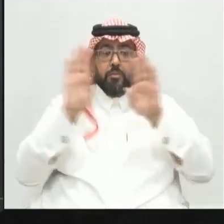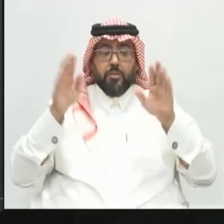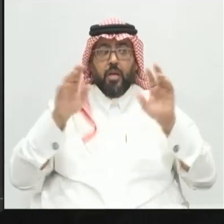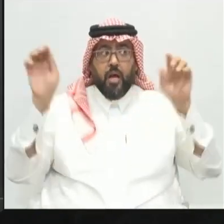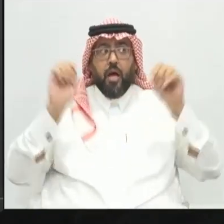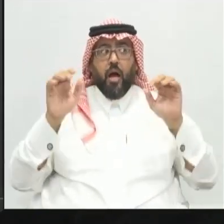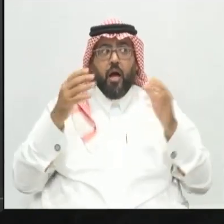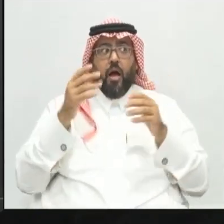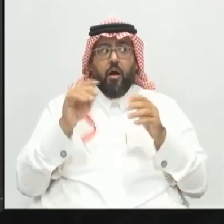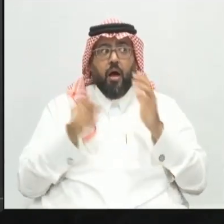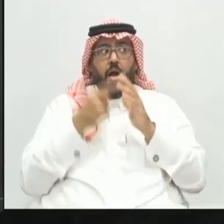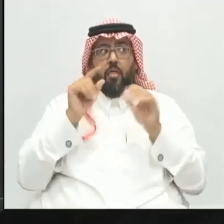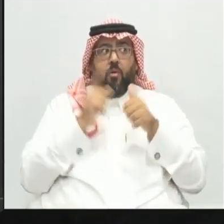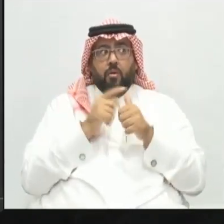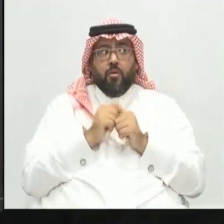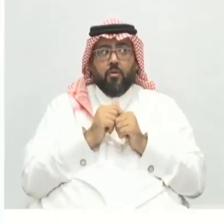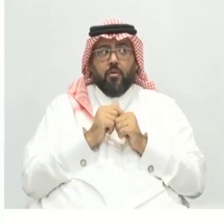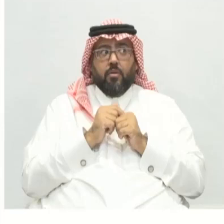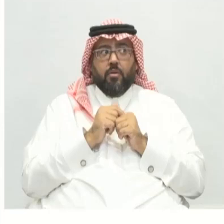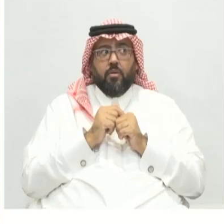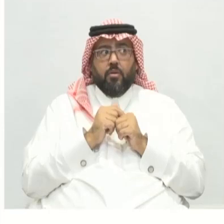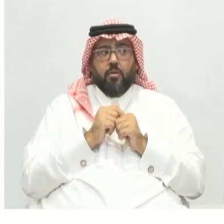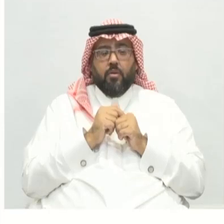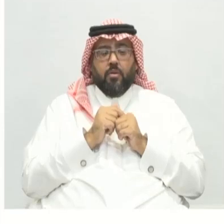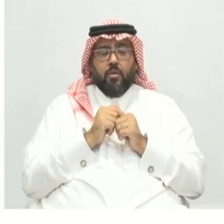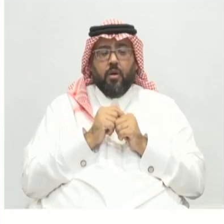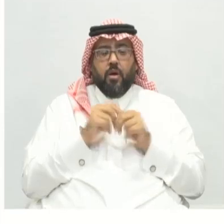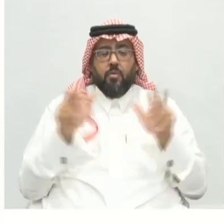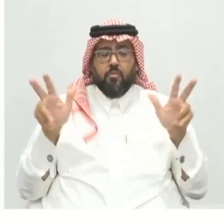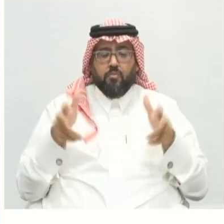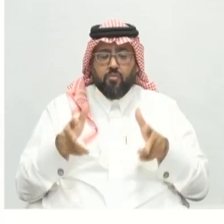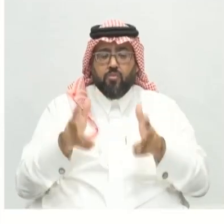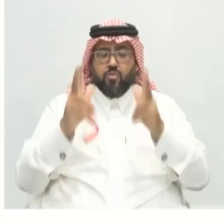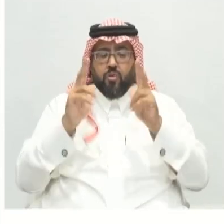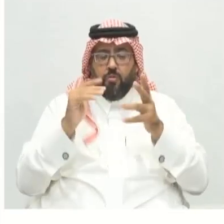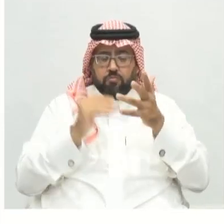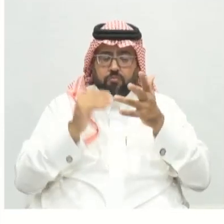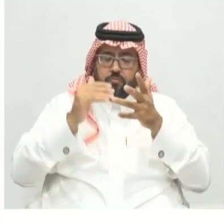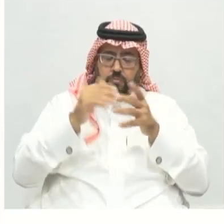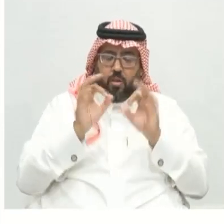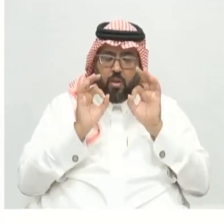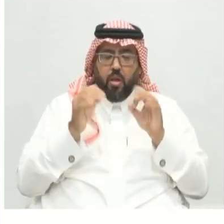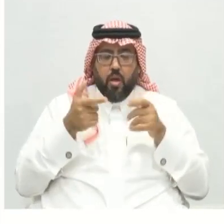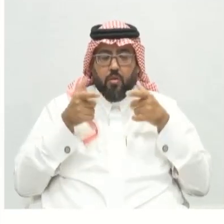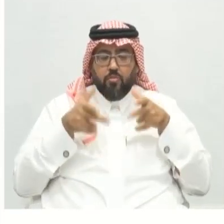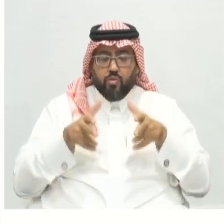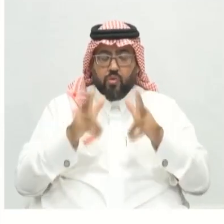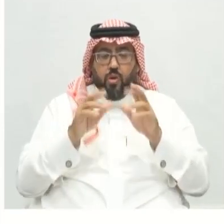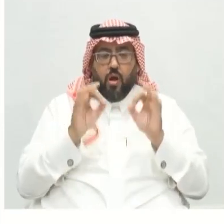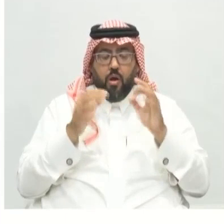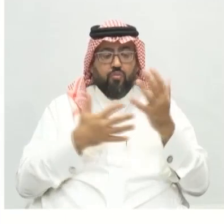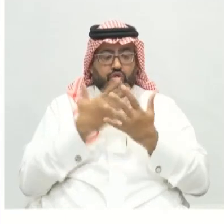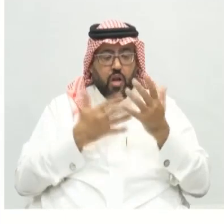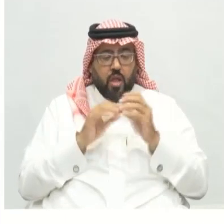للعرض الاول مراقبه المشروع التحكم فيه من خلال تتبع سير المشروع وتحديد المشكلات التي